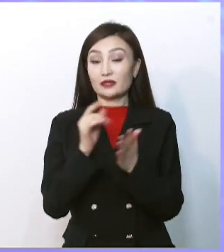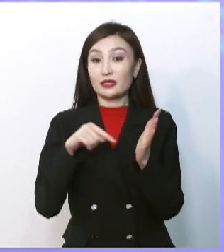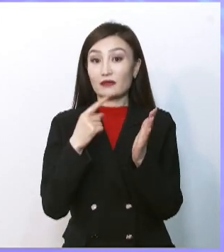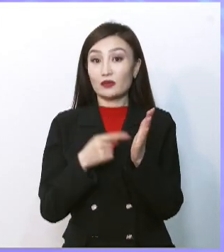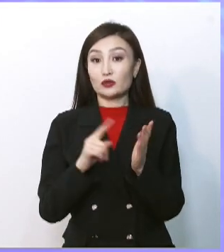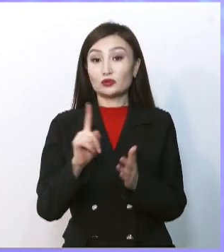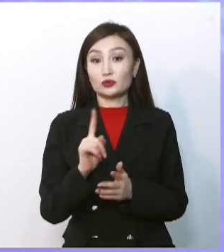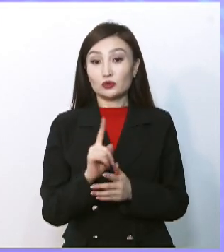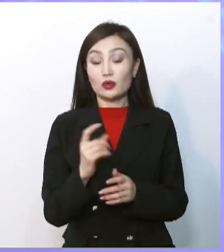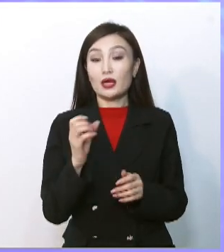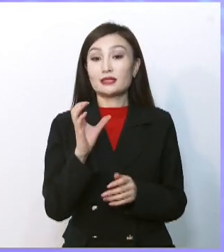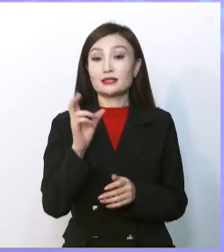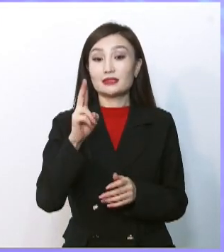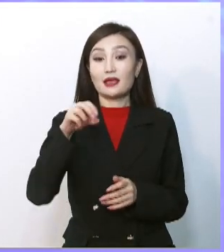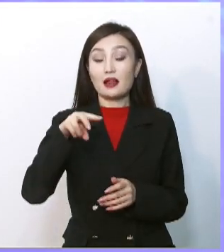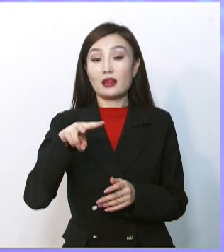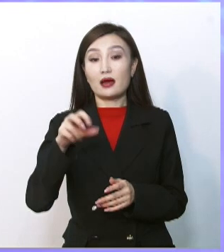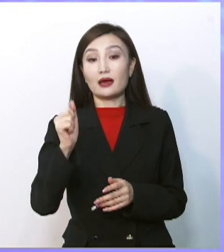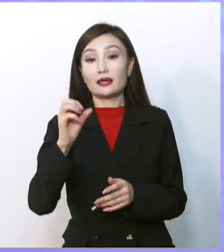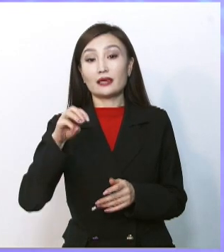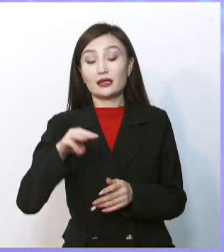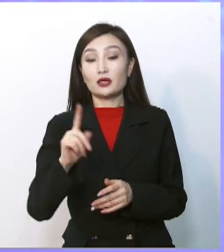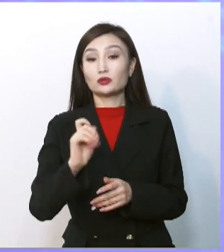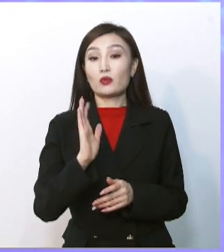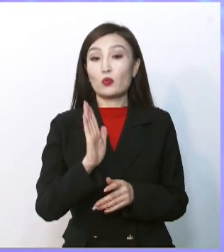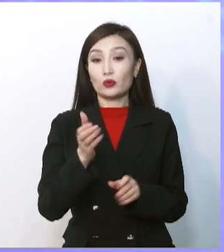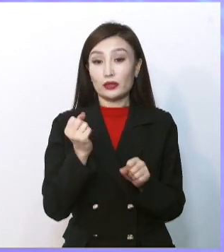вопросы, что сделает, что будет